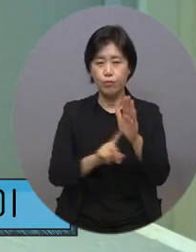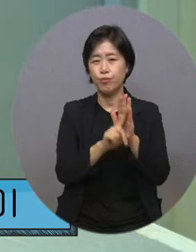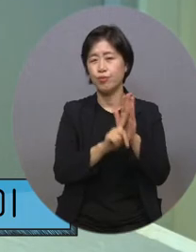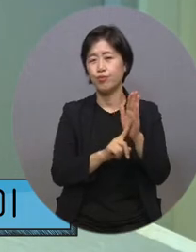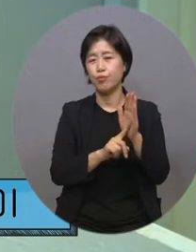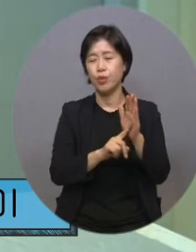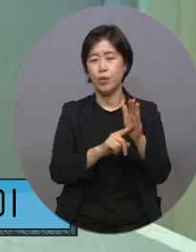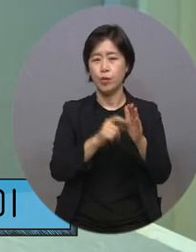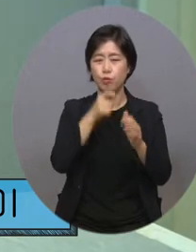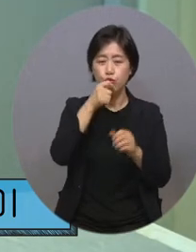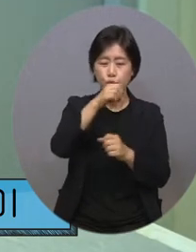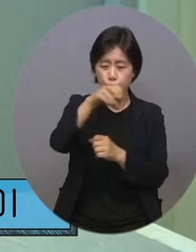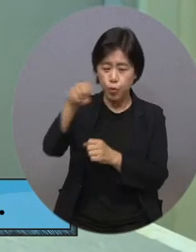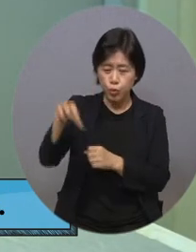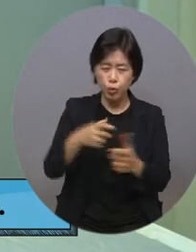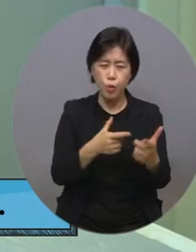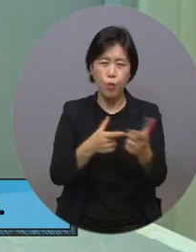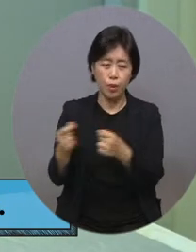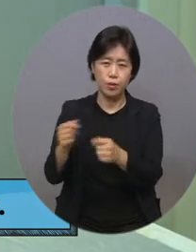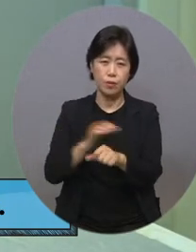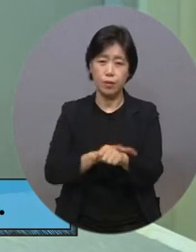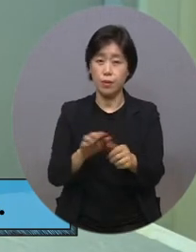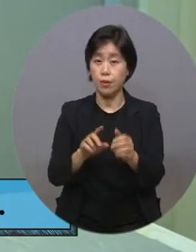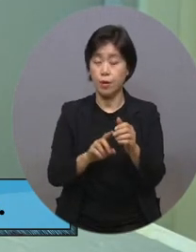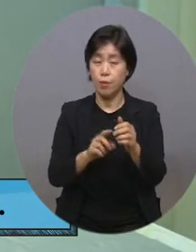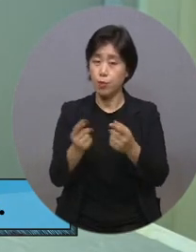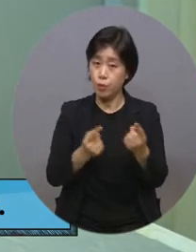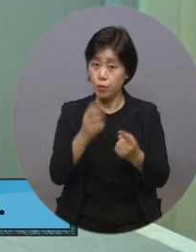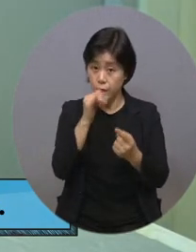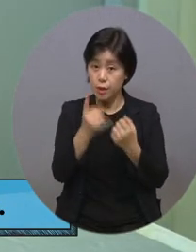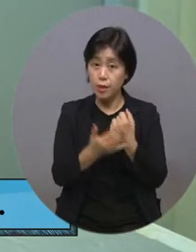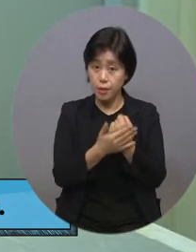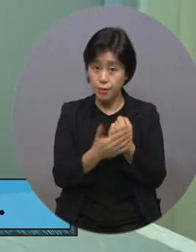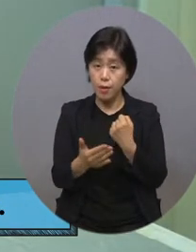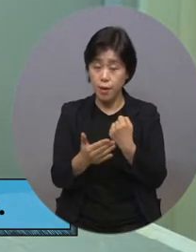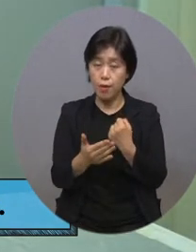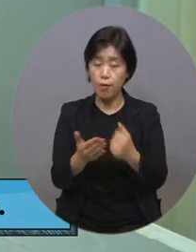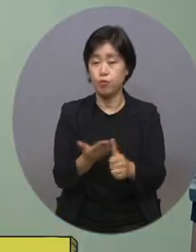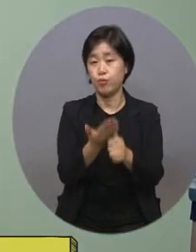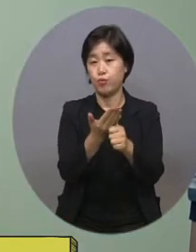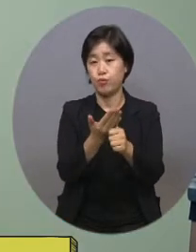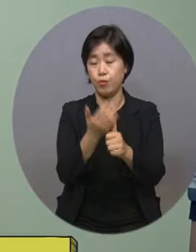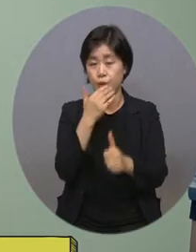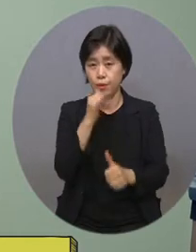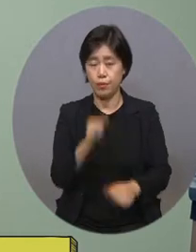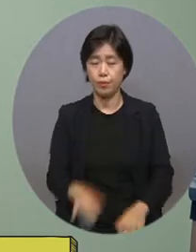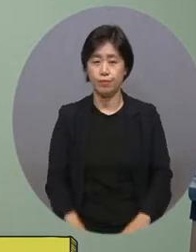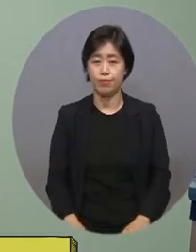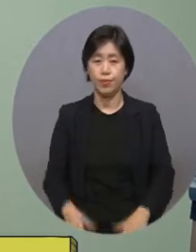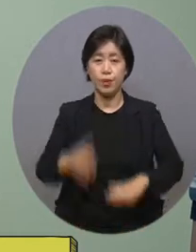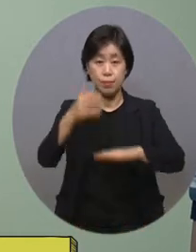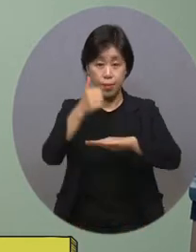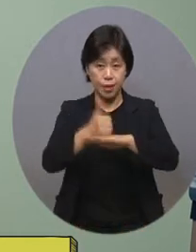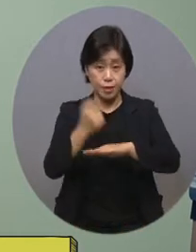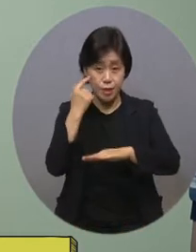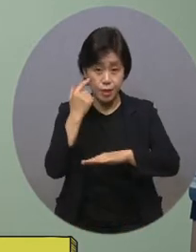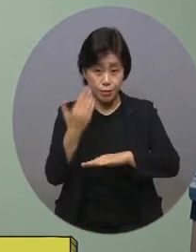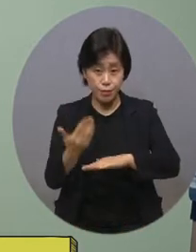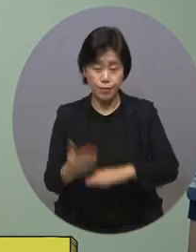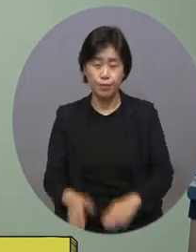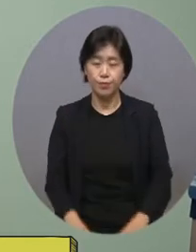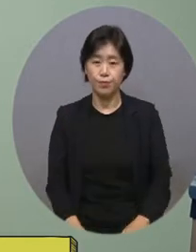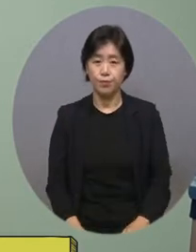생산됐던 품질 역시도 상당 부분이 높은 품질의 균질된 것으로 재배를 하고 있습니다. 마지막으로 예. 여기